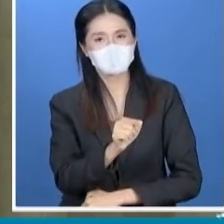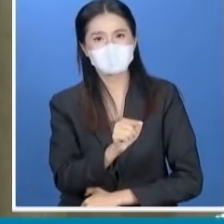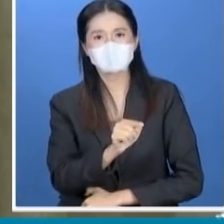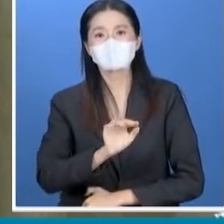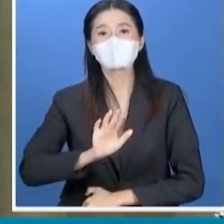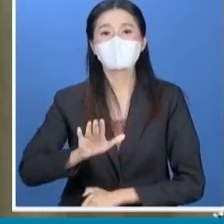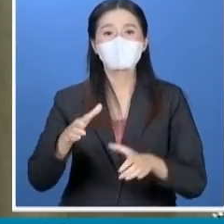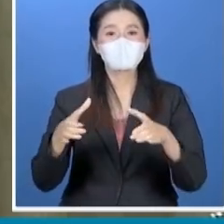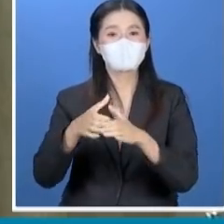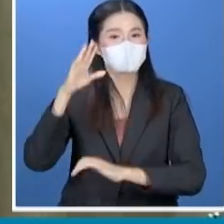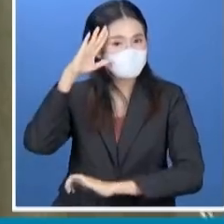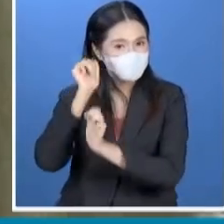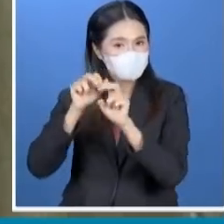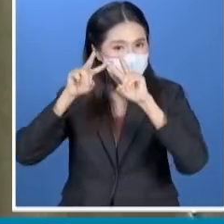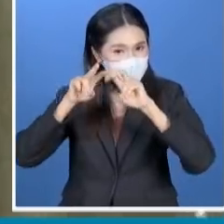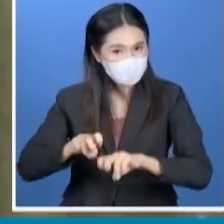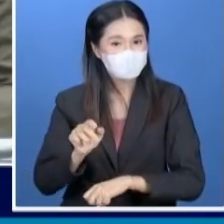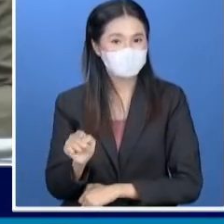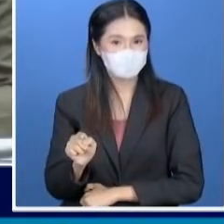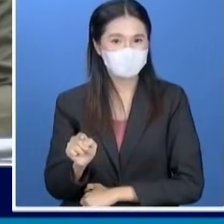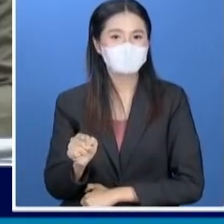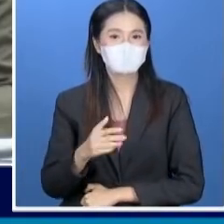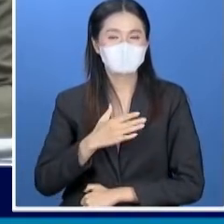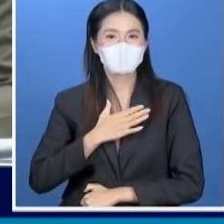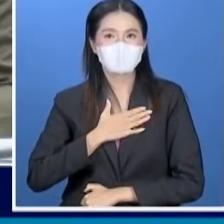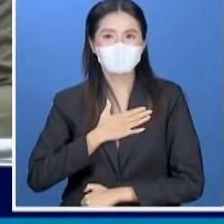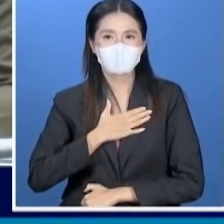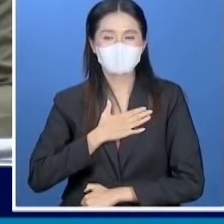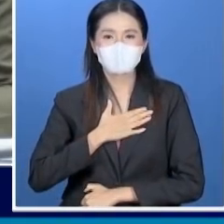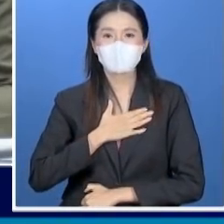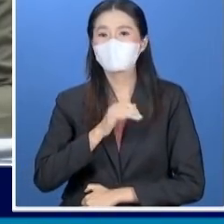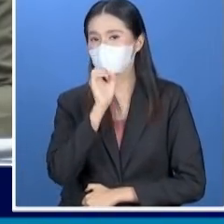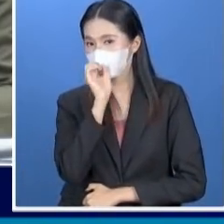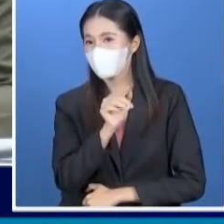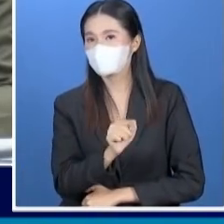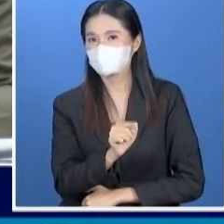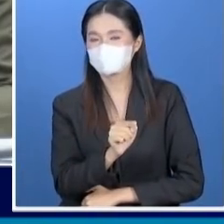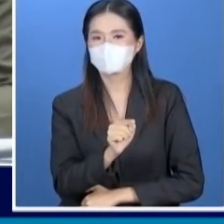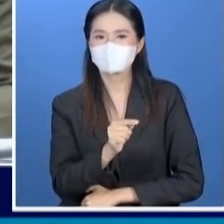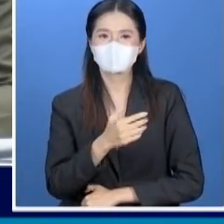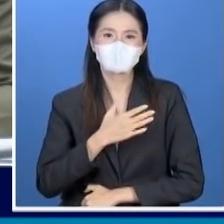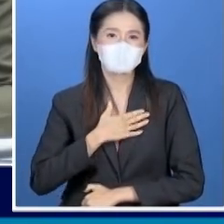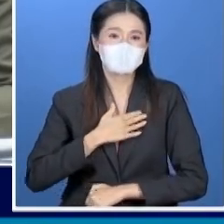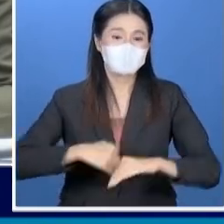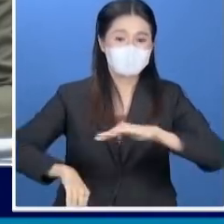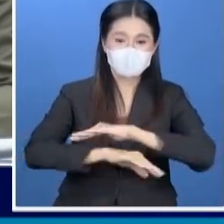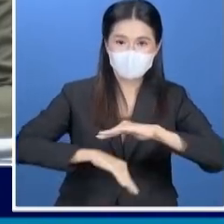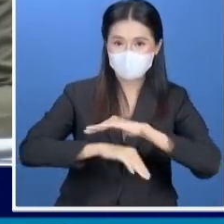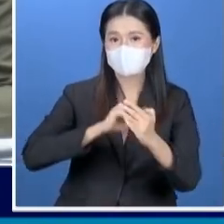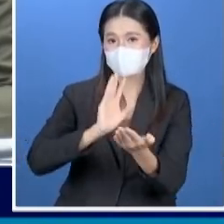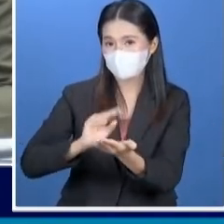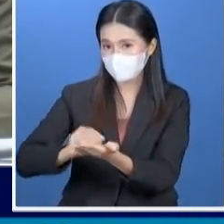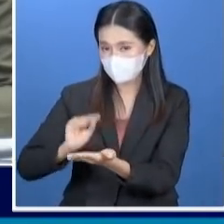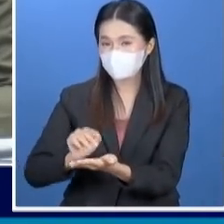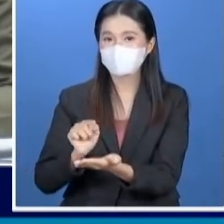ทางคณะพนักงานสืบสวนสอบสวนเนี่ยครับอย่างที่ผมนำมาเรียนแต่แรกแล้วนะครับว่าเรามีการรวบรวมข้อมูลทั้งหมด